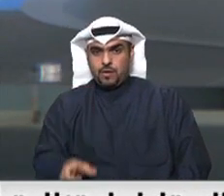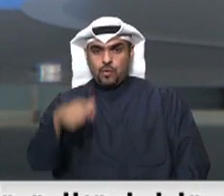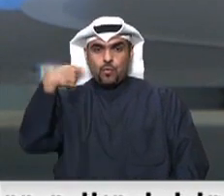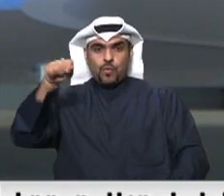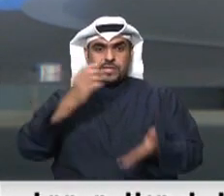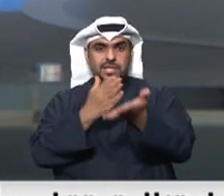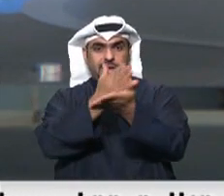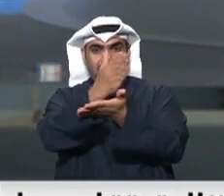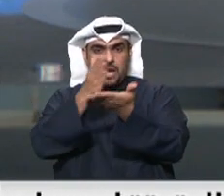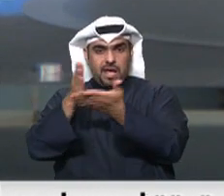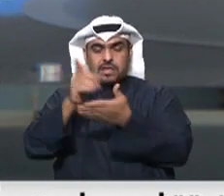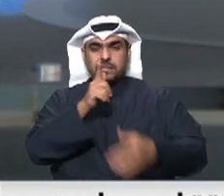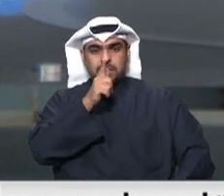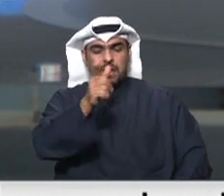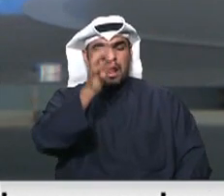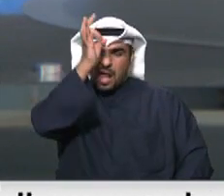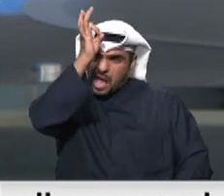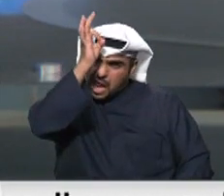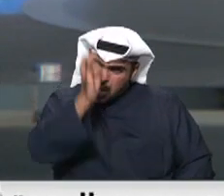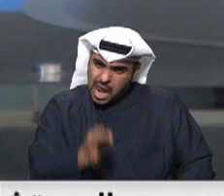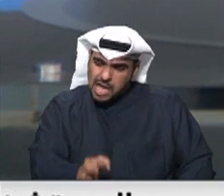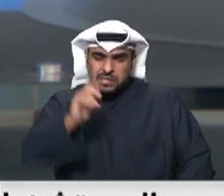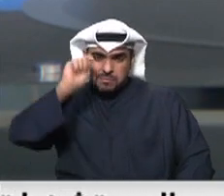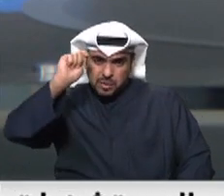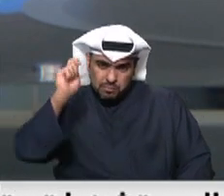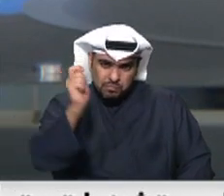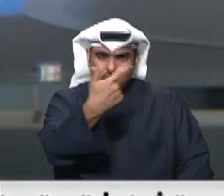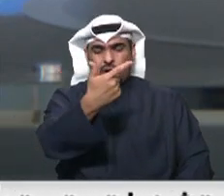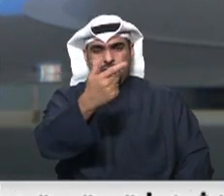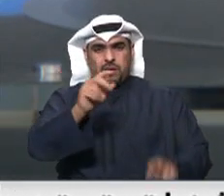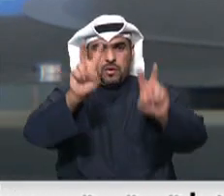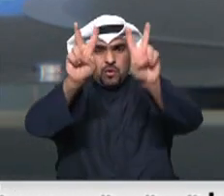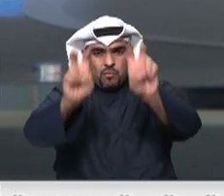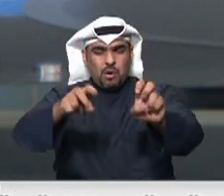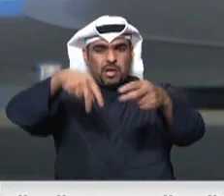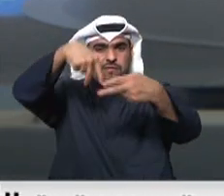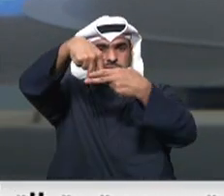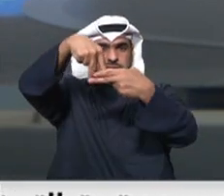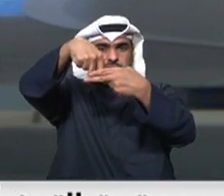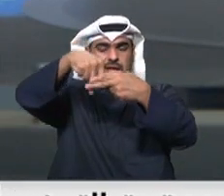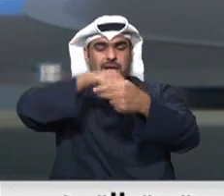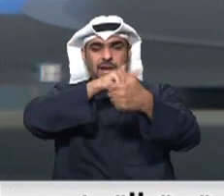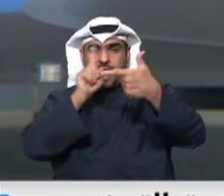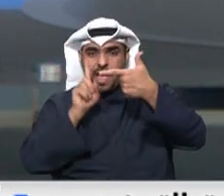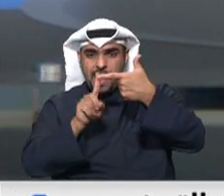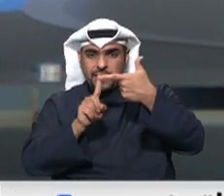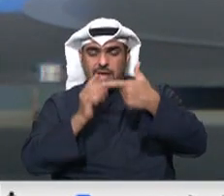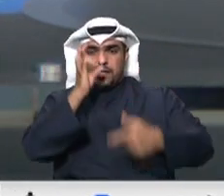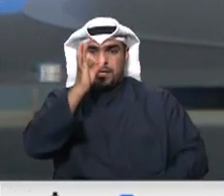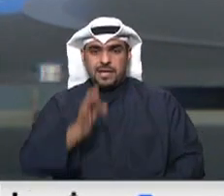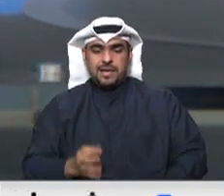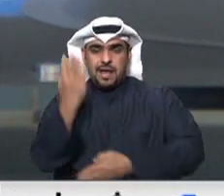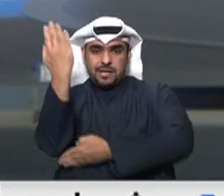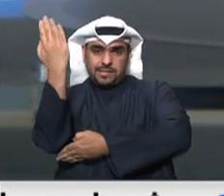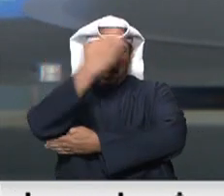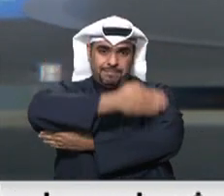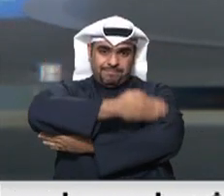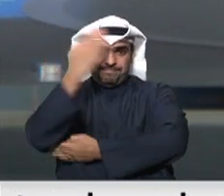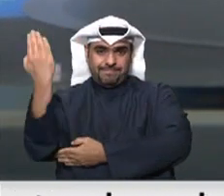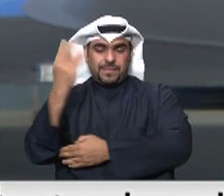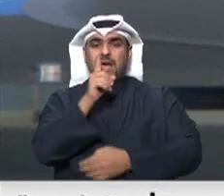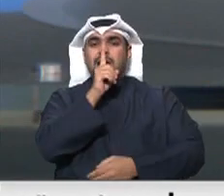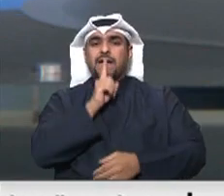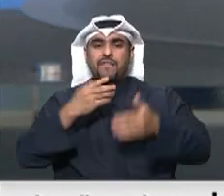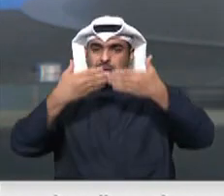بشكل كامل وفتح المعابر لإيصال المساعدات والتوصل إلى حل سلمي شامل في فلسطين